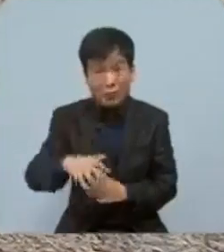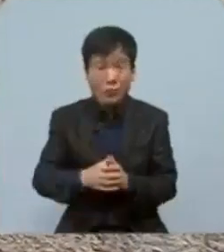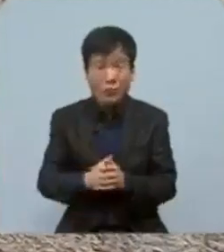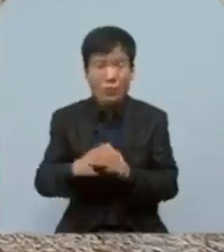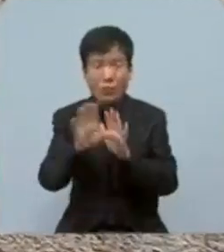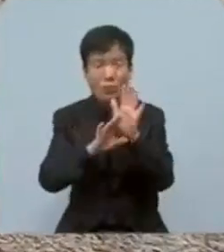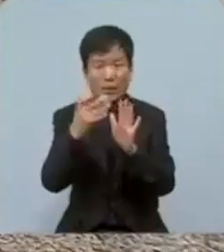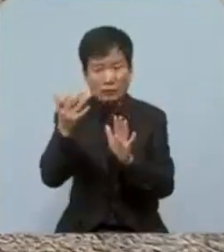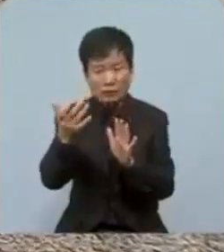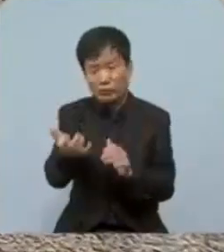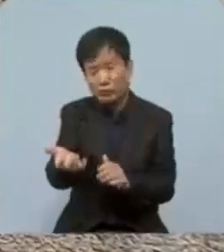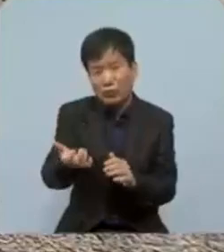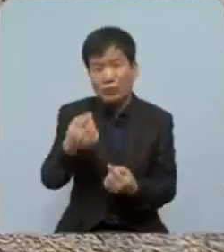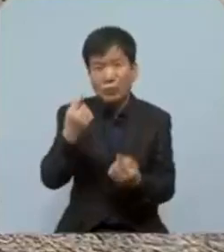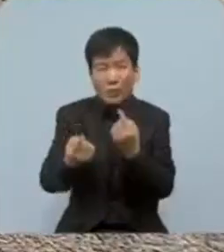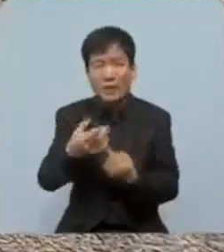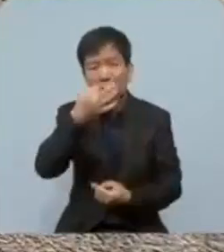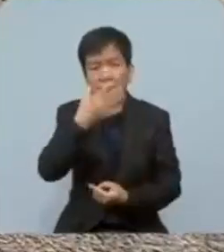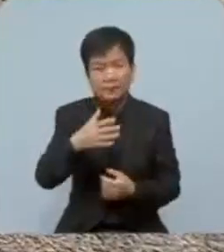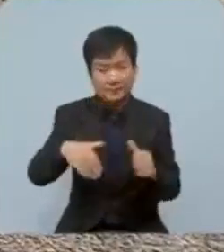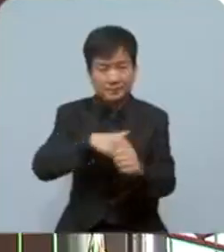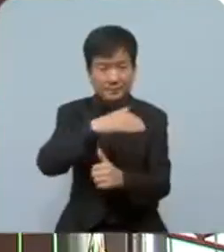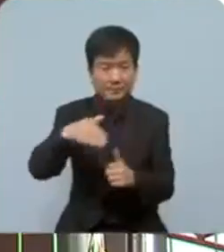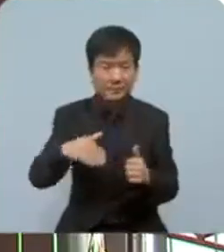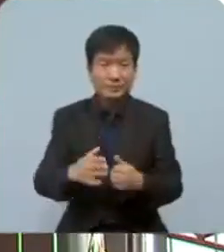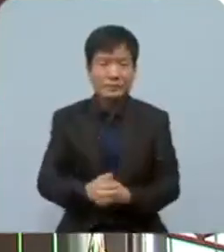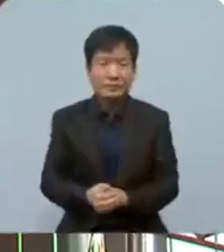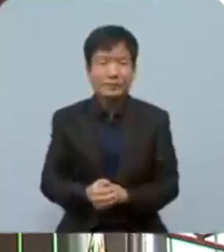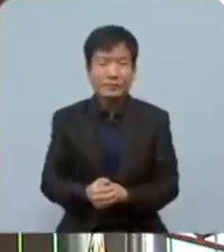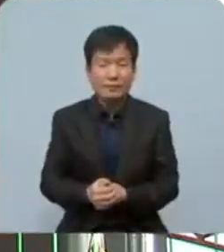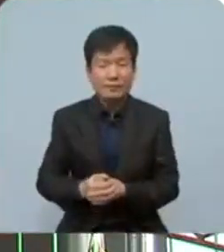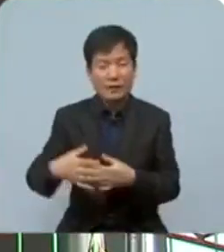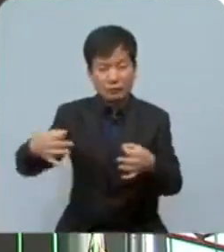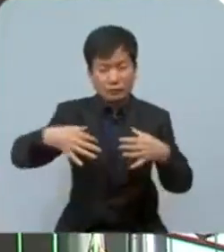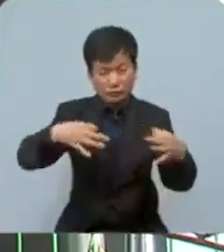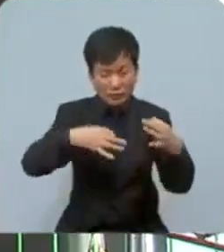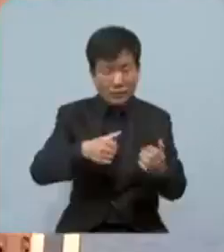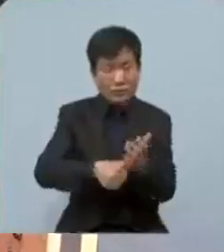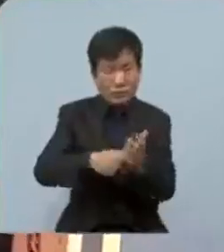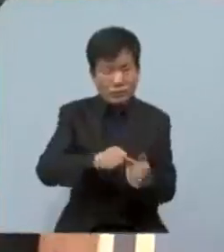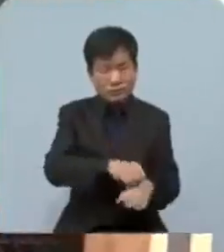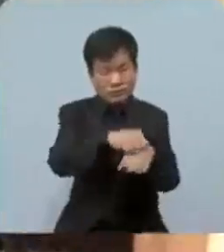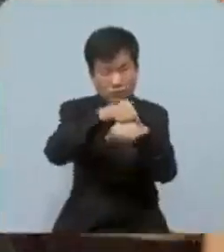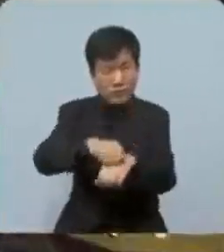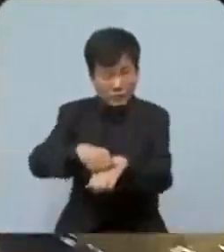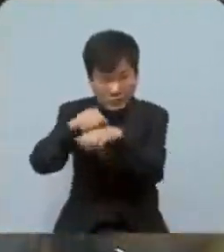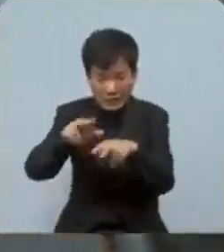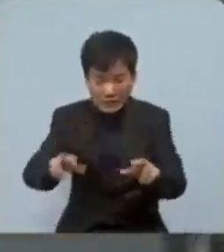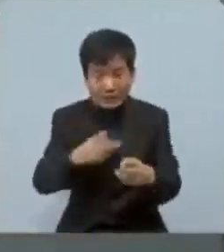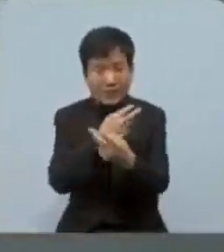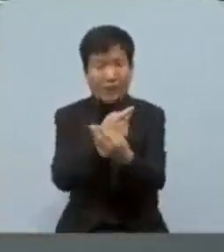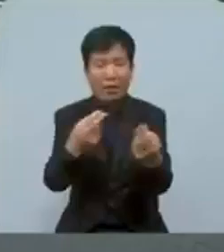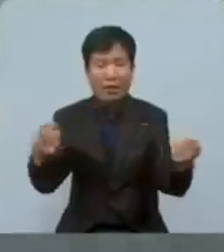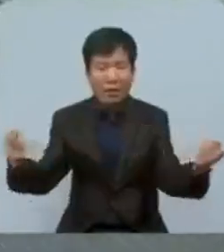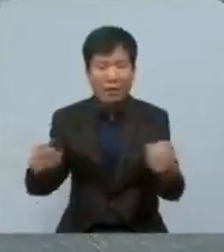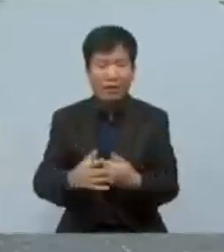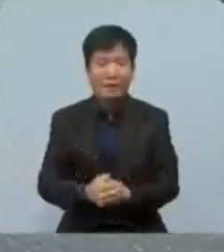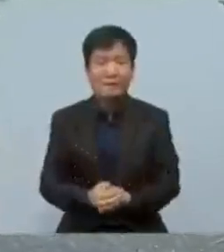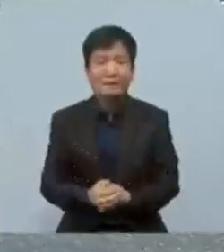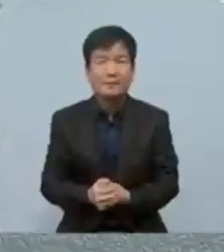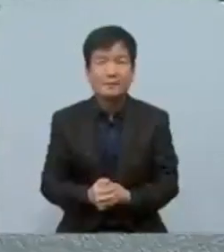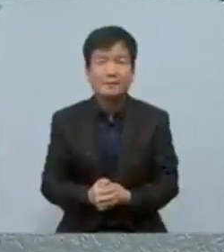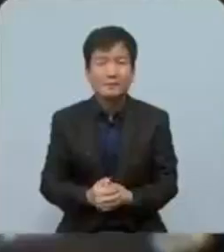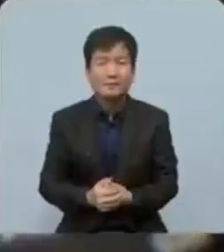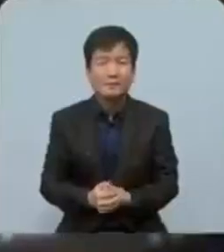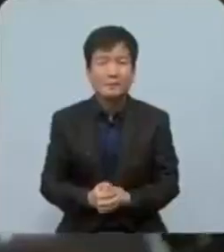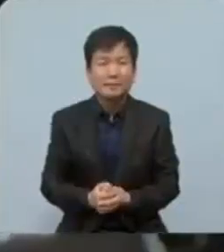코로나19 유행기보다 힘든 한 해를 보내고 있습니다. 후원 물품으로 가득 찼던 저장 창고는 텅 비어 기능을 잃은 지